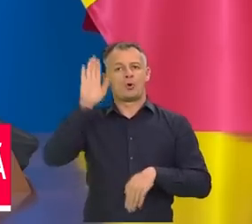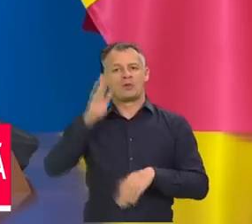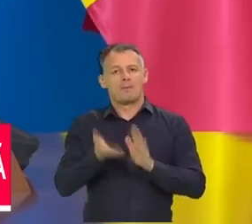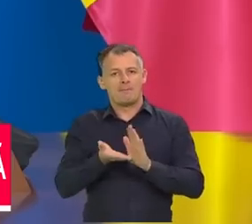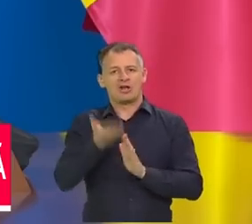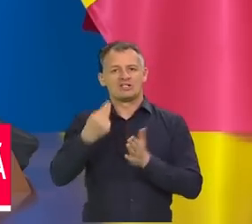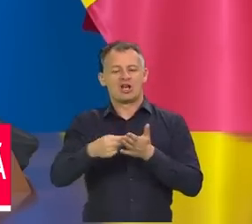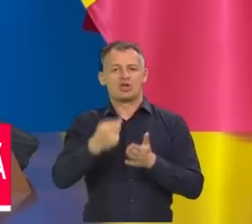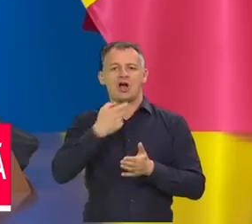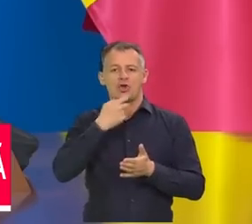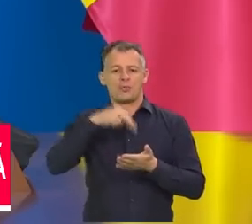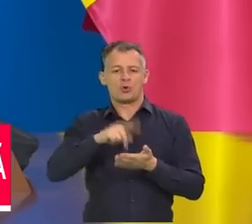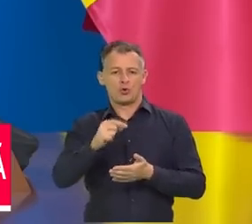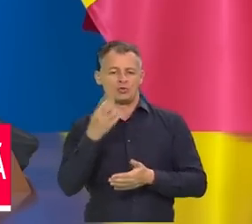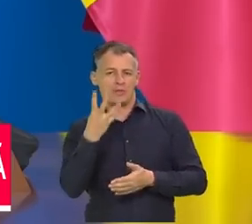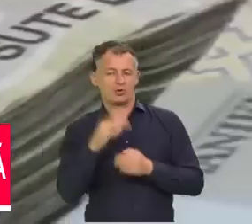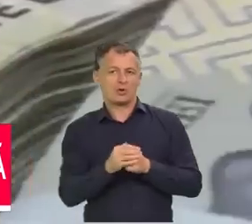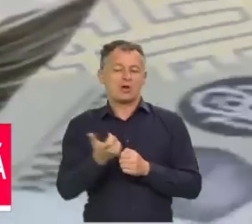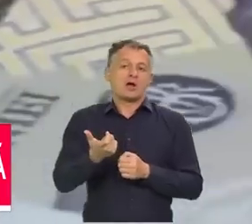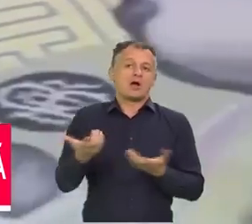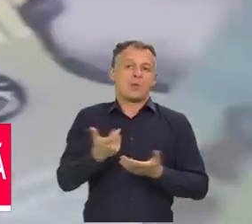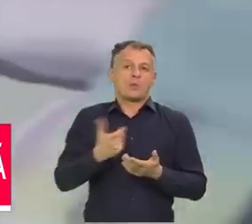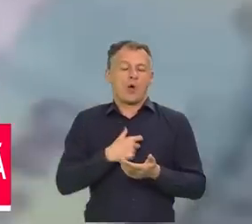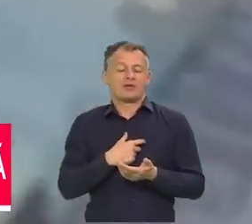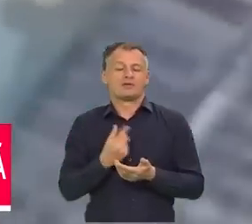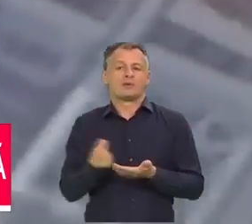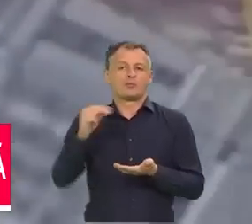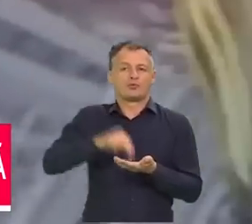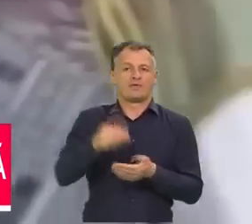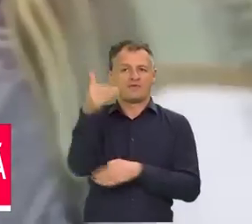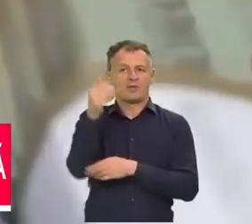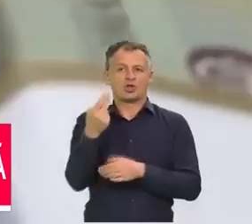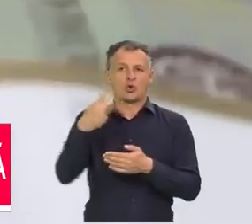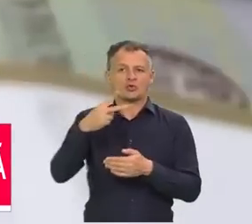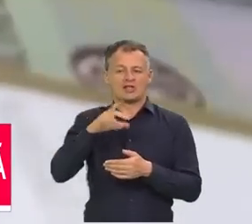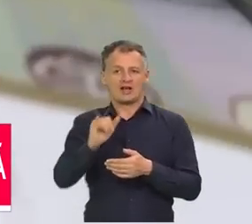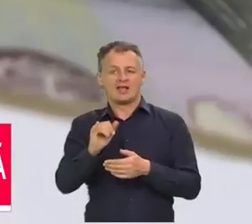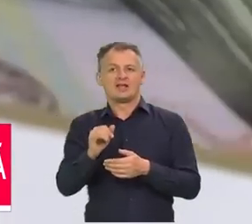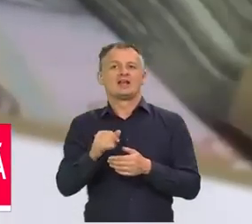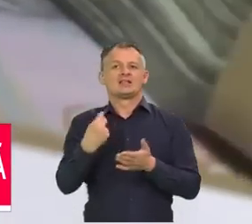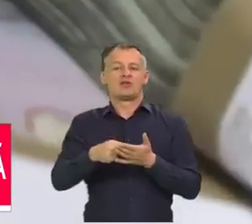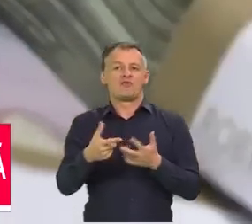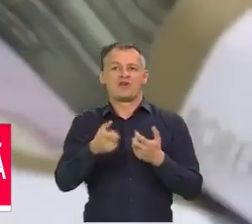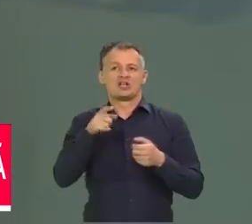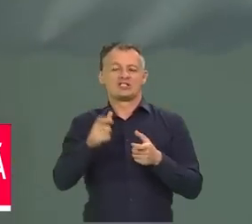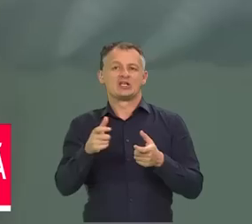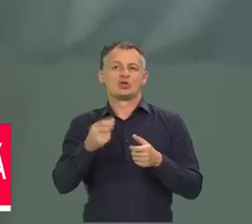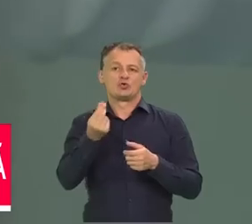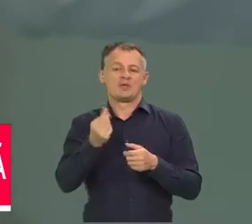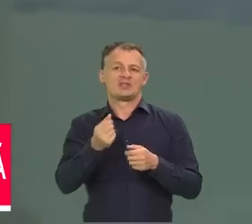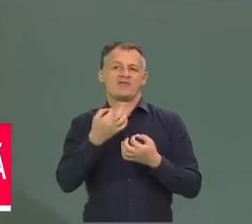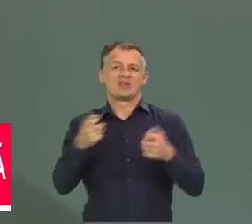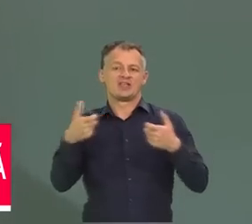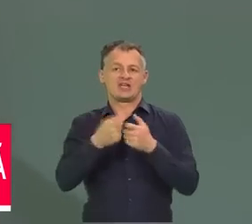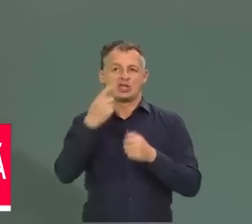există în vigoare și o prevedere prin care angajatorul mai poate adăuga 200 de lei la salariul minim, fără ca această sumă să fie taxată. De la 1 octombrie trebuia să